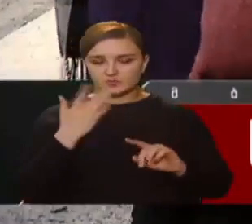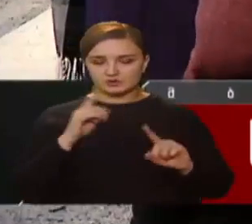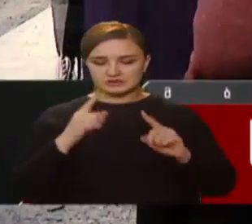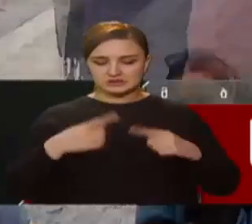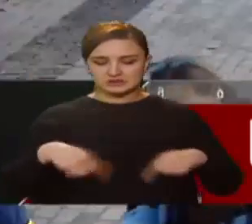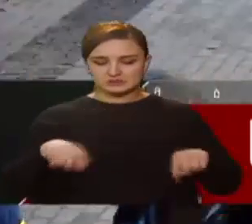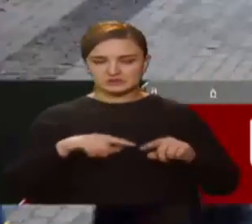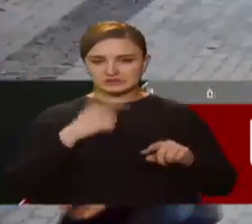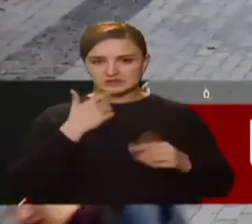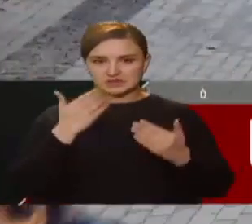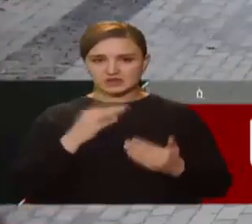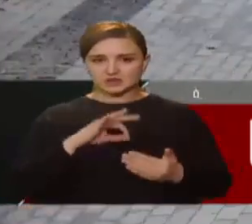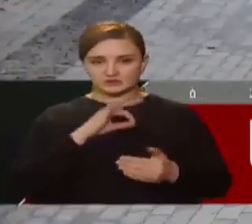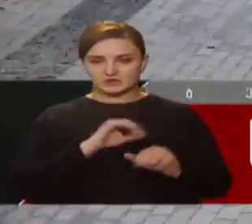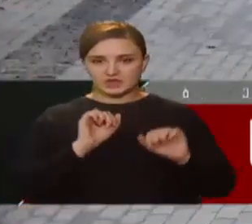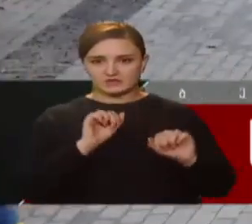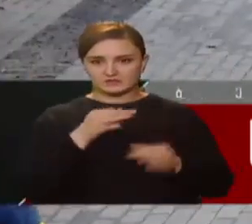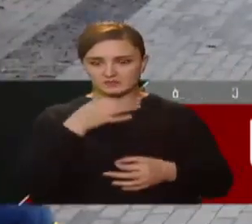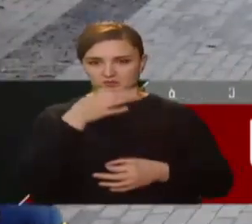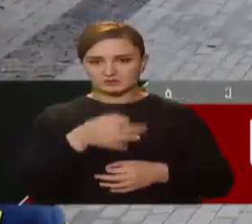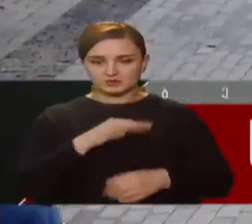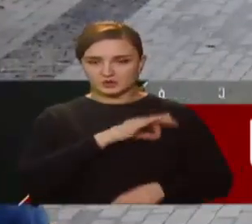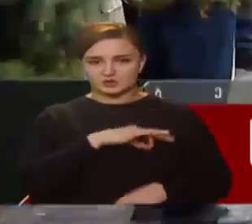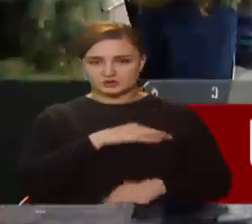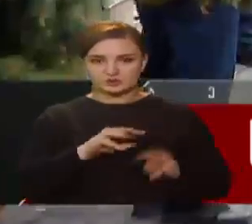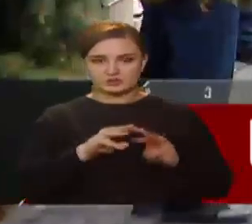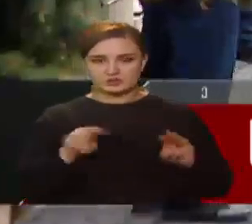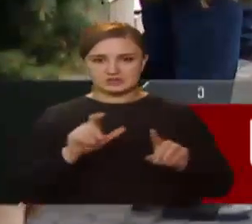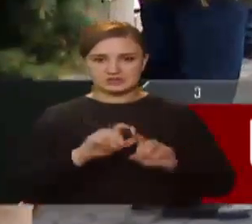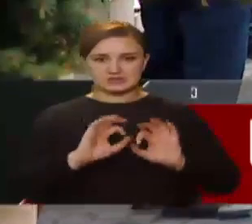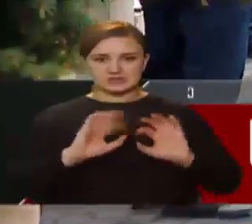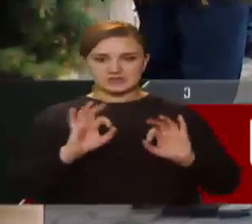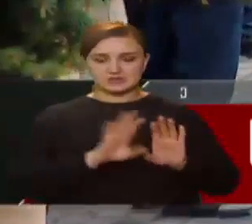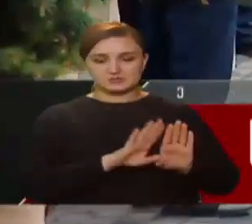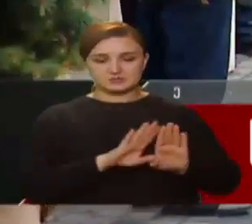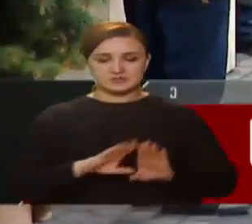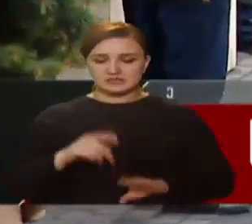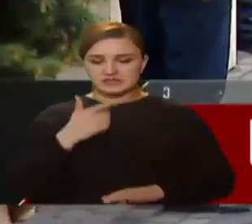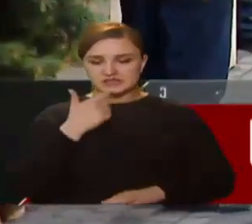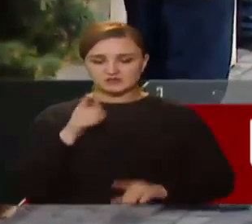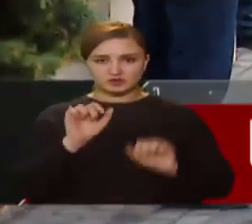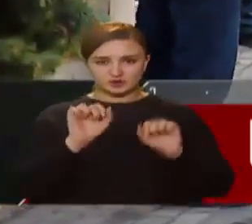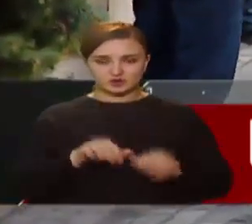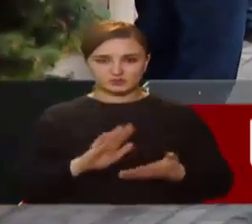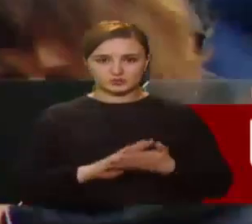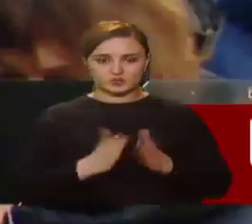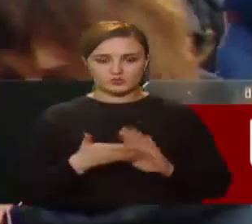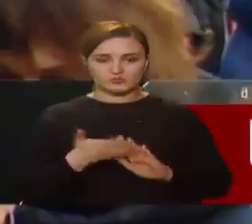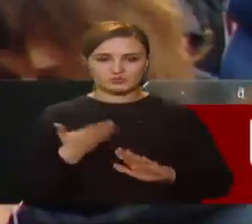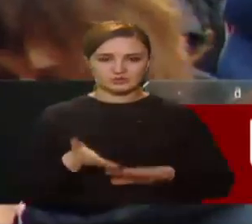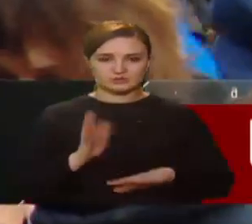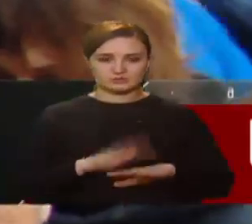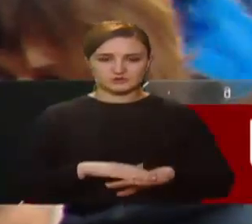ასევე მიხეილ სააკაშვილის ადვოკატი პასუხობენ იუსტიციის მინისტრის იმ განცხადებას, რომლის მიხედვითაც მიხეილ სააკაშვილი შესაძლო მდგომარეობის